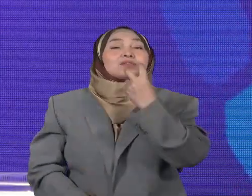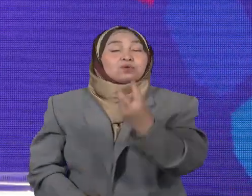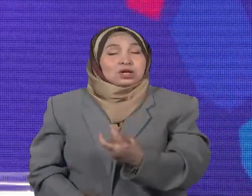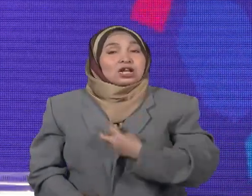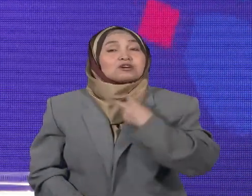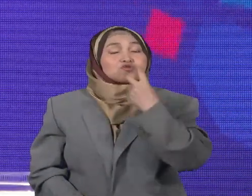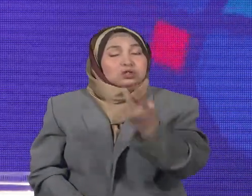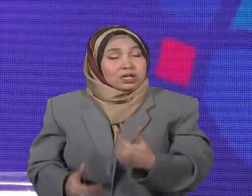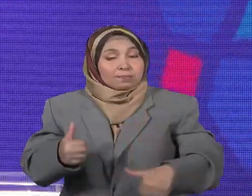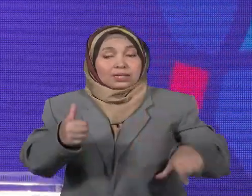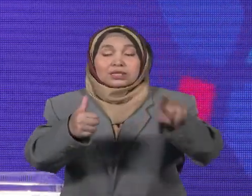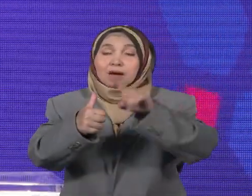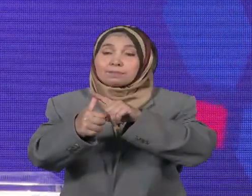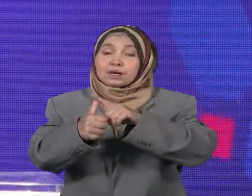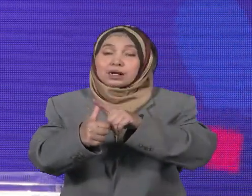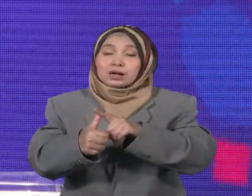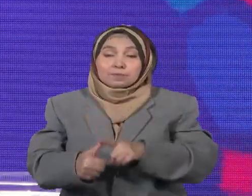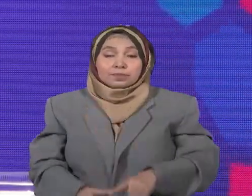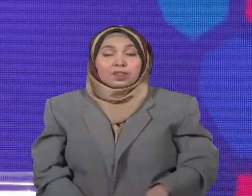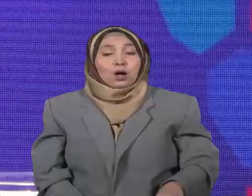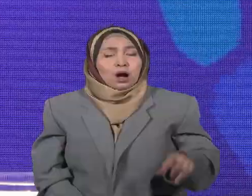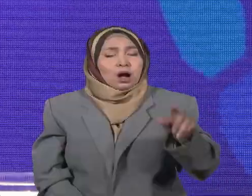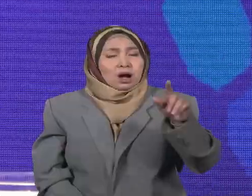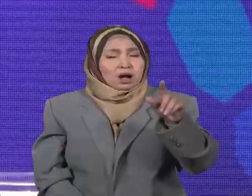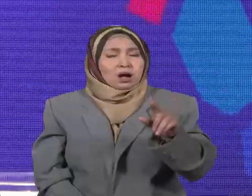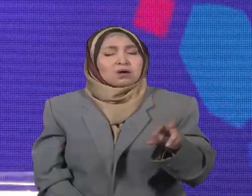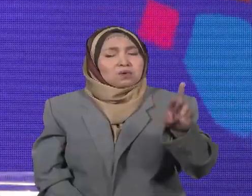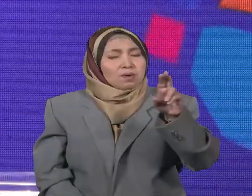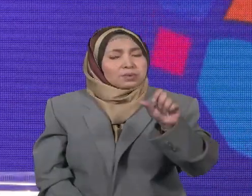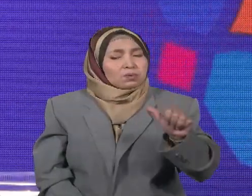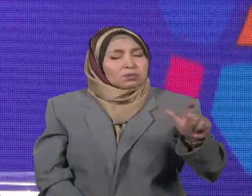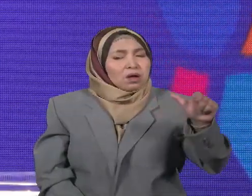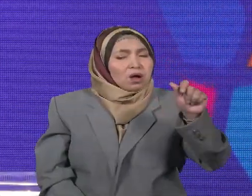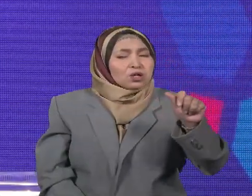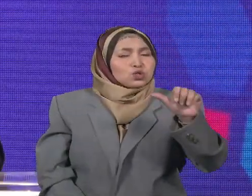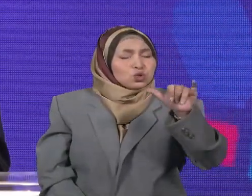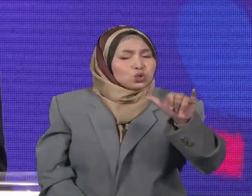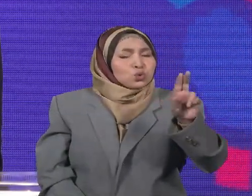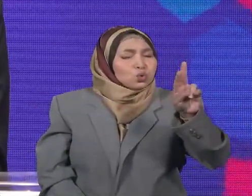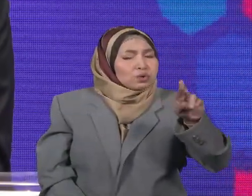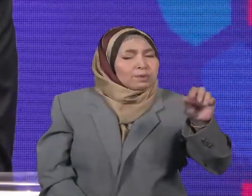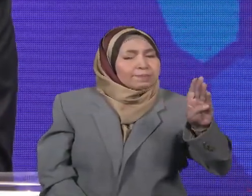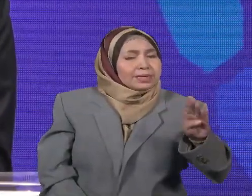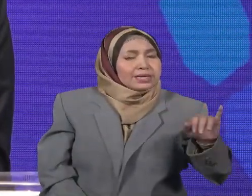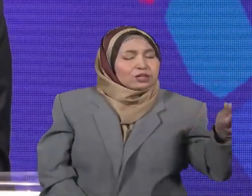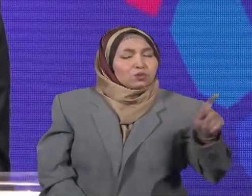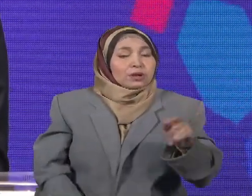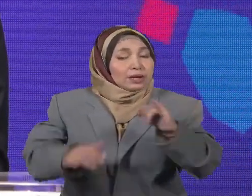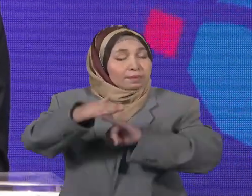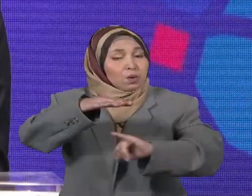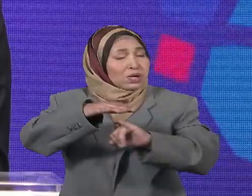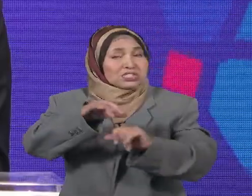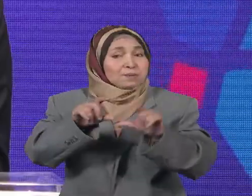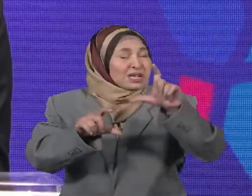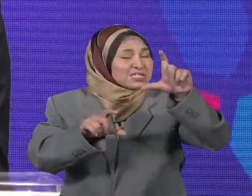Jadi yang pertama, yamhaqullahu ri, itu tipis ataupun tarqiq. Ra yang berbaris kasrah, baris bawah. Jangan baca